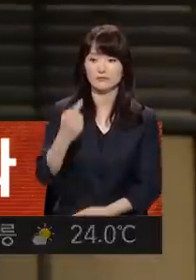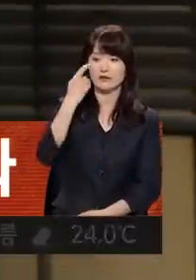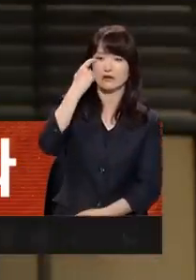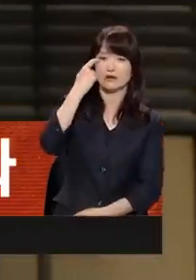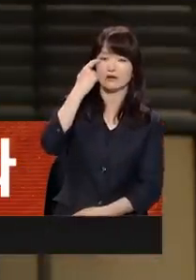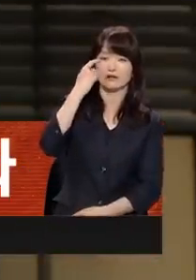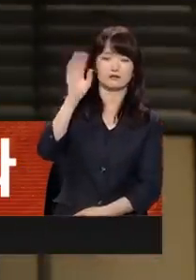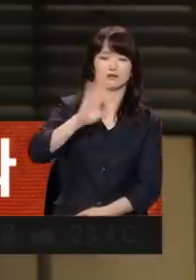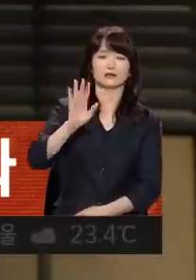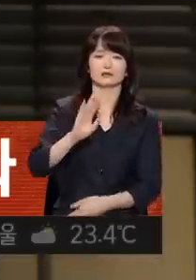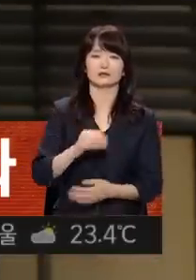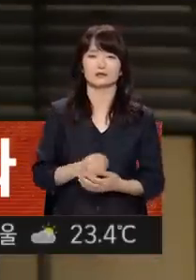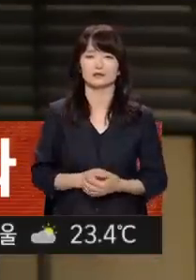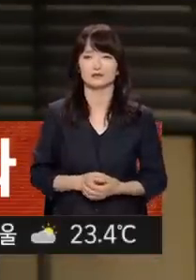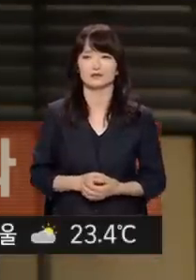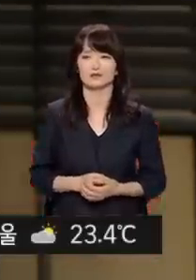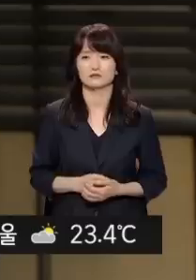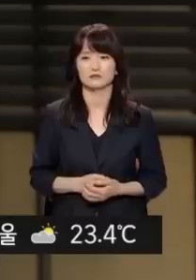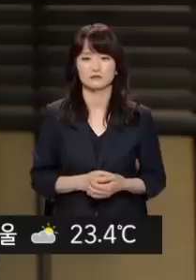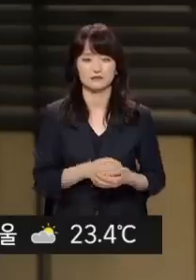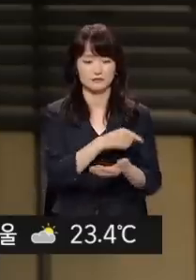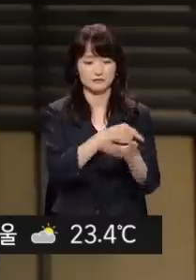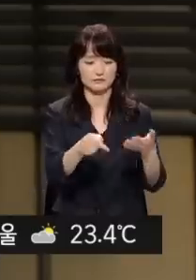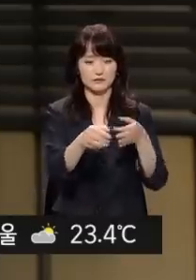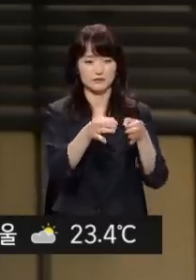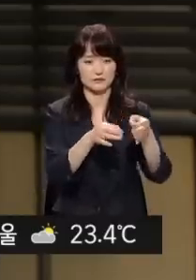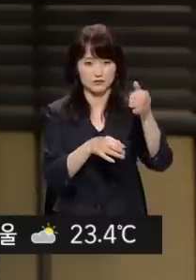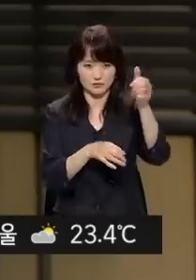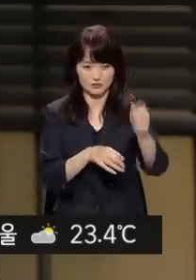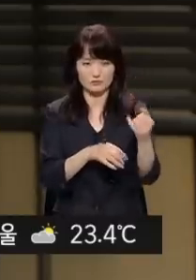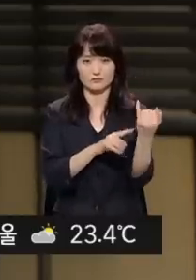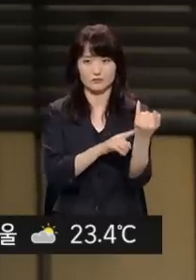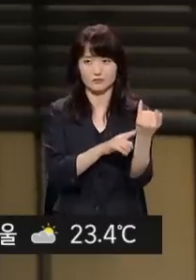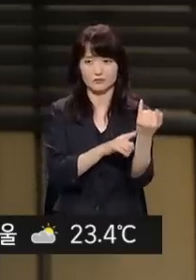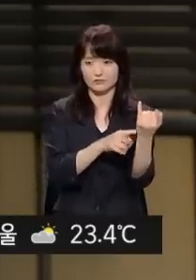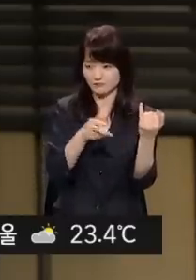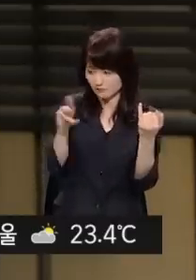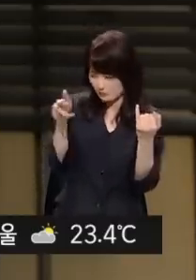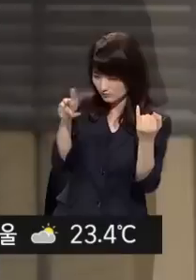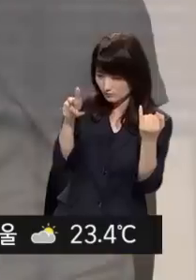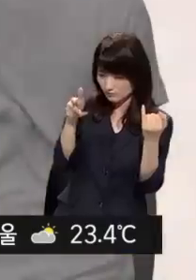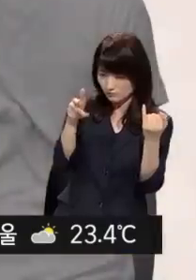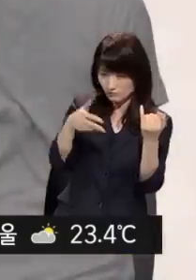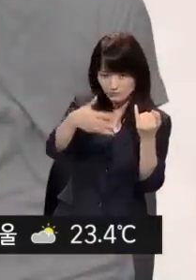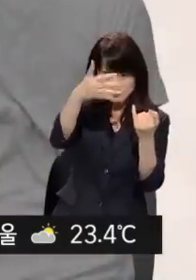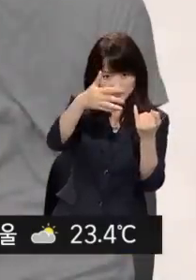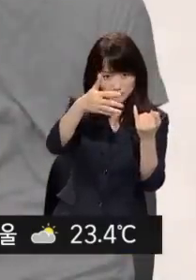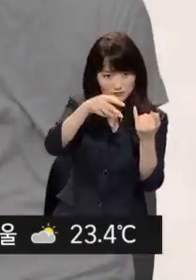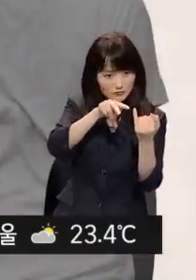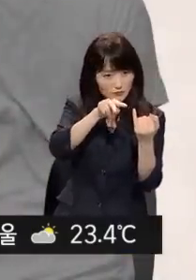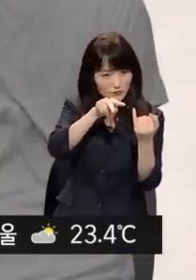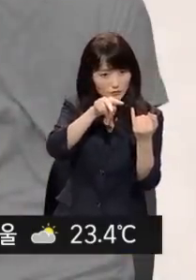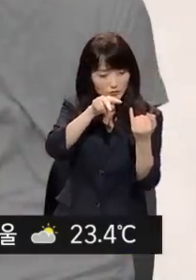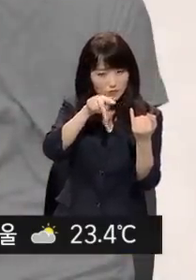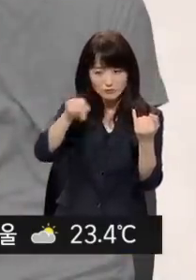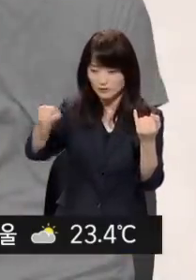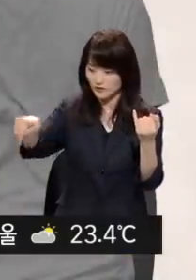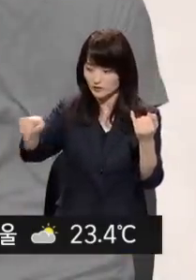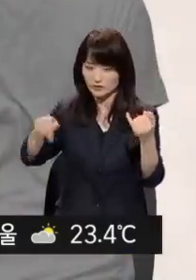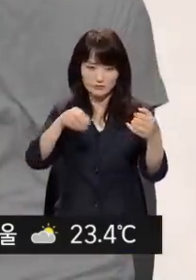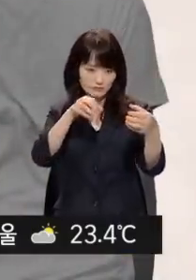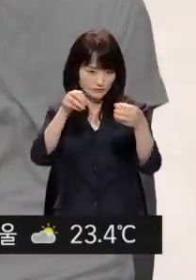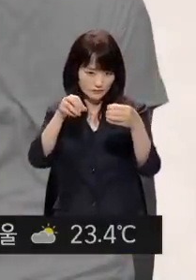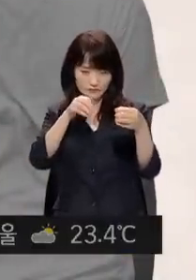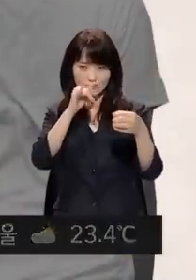거다라고 생각했는데 그게 아니고이 피해 점주가 그때 홈캡으로 보고 있었답니다 홈케어로 보고 있으면 대화가 돼요 CCTV